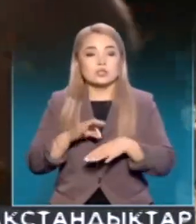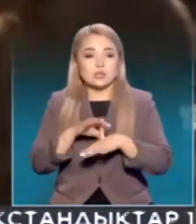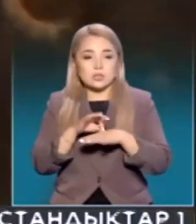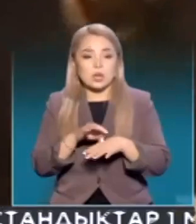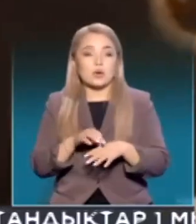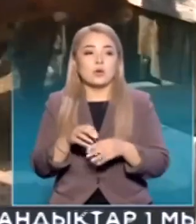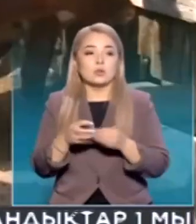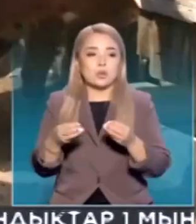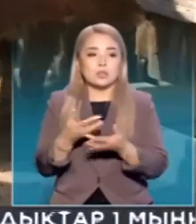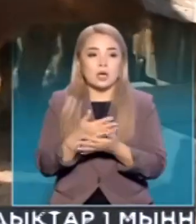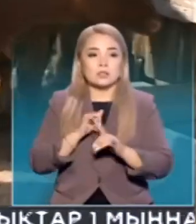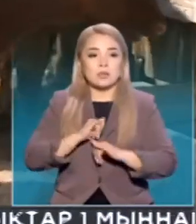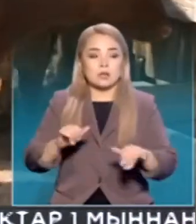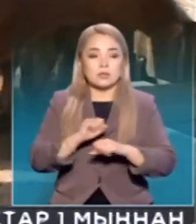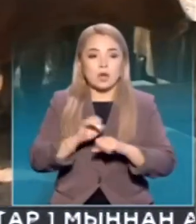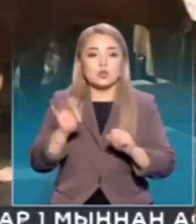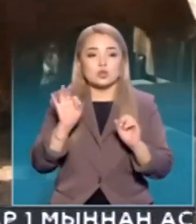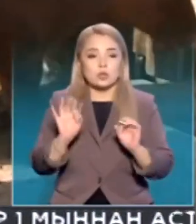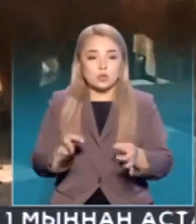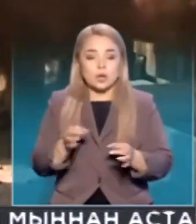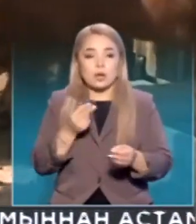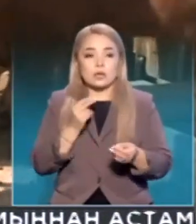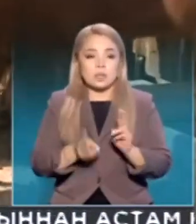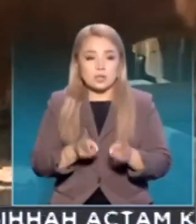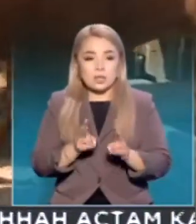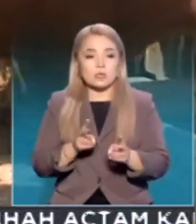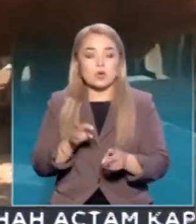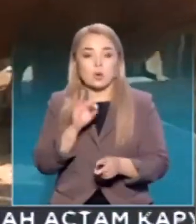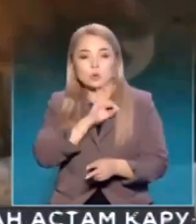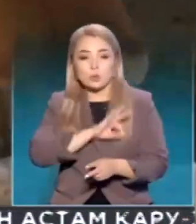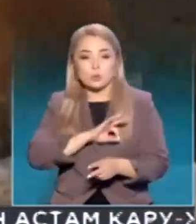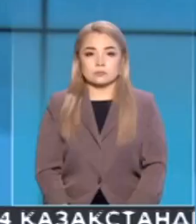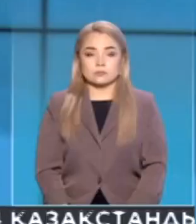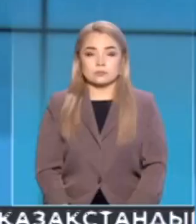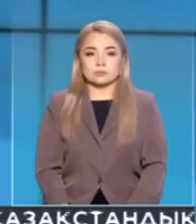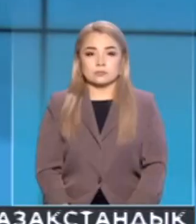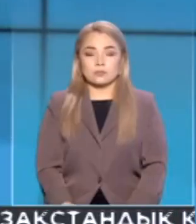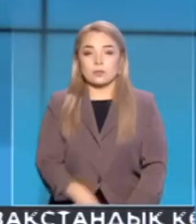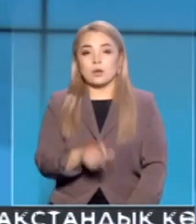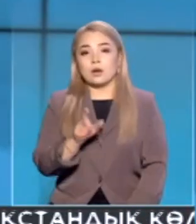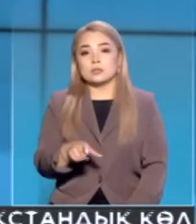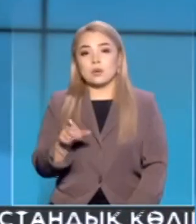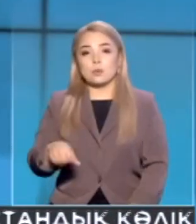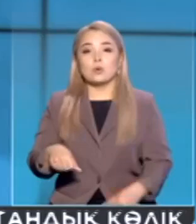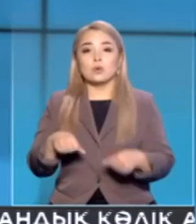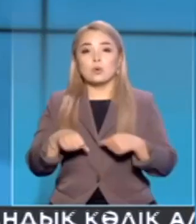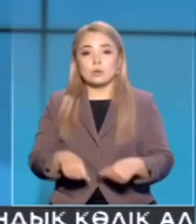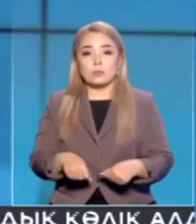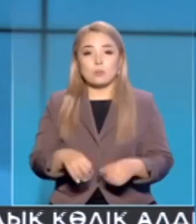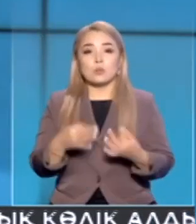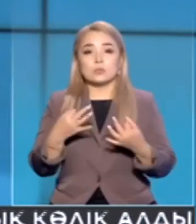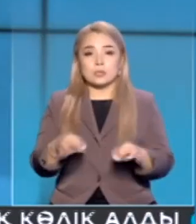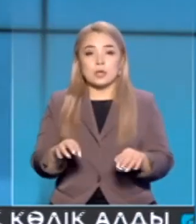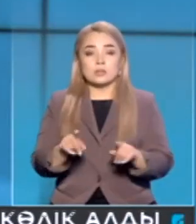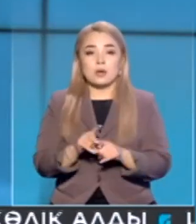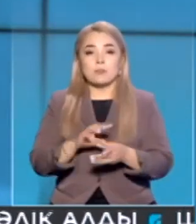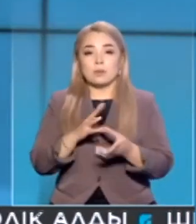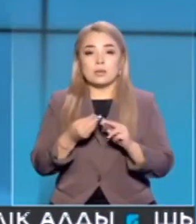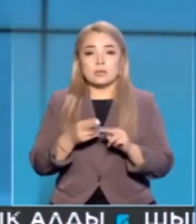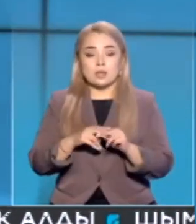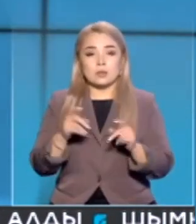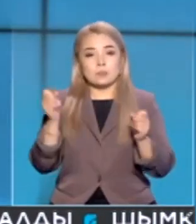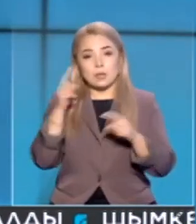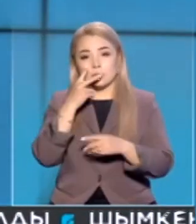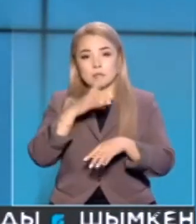ет пен сүт тағамдарын дұрыс қайнатып тұтынуды ұсынды. Азаматтардың құқықтары мен бостандықтары абсолютті